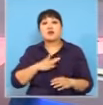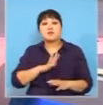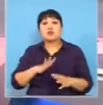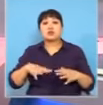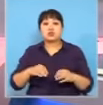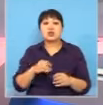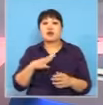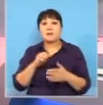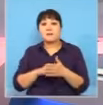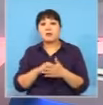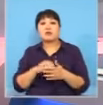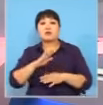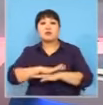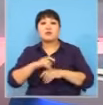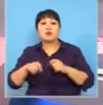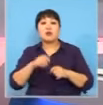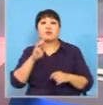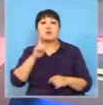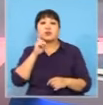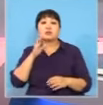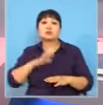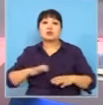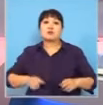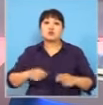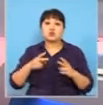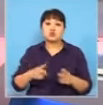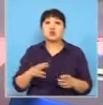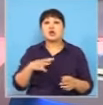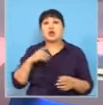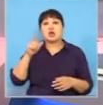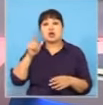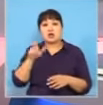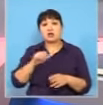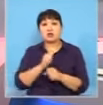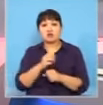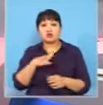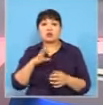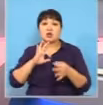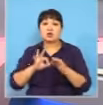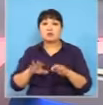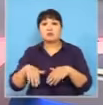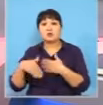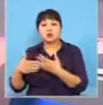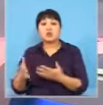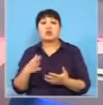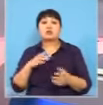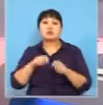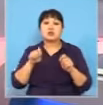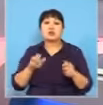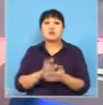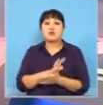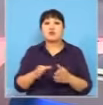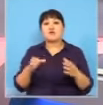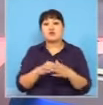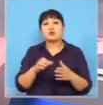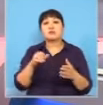семей, причины девиантного поведения подростков и детской преступности. Градоначальник выступил с конкретным предложением – создать благотворительный